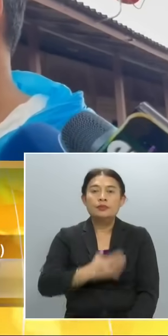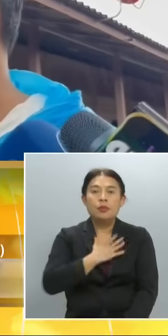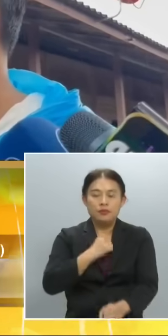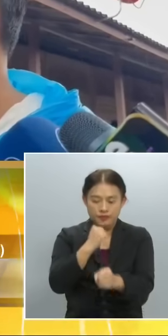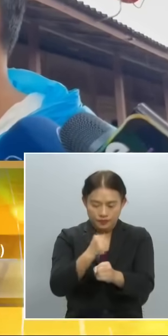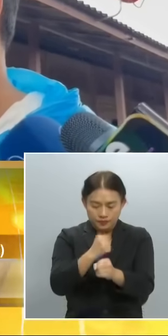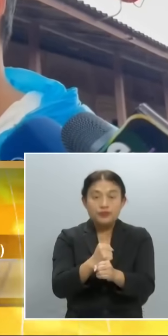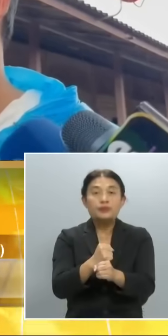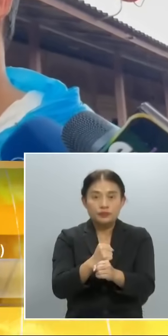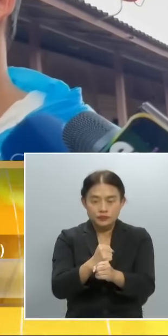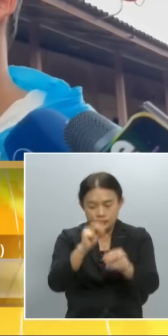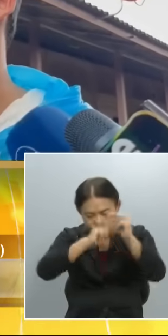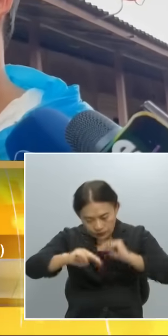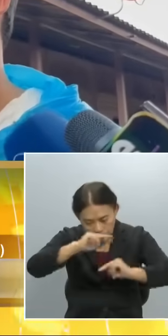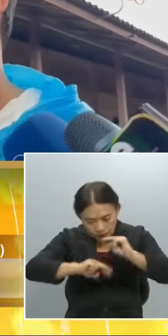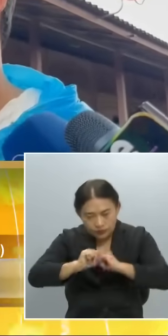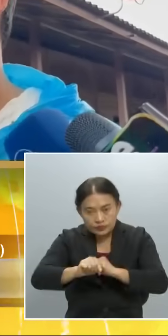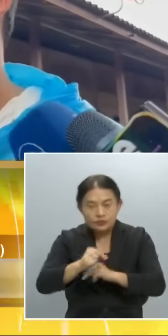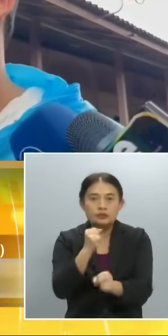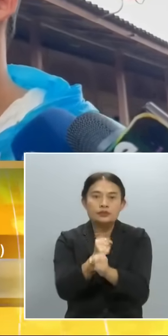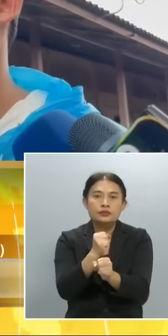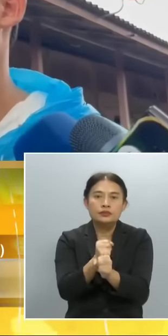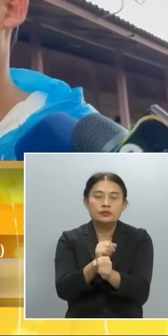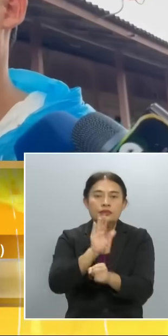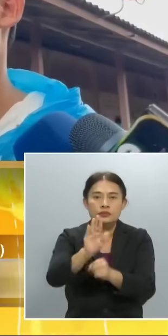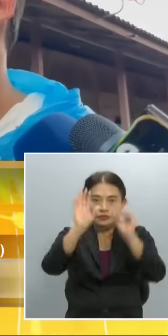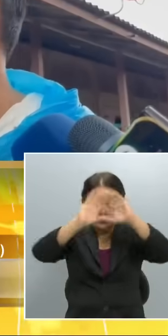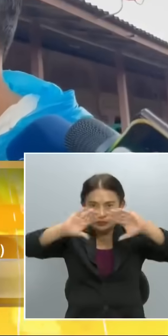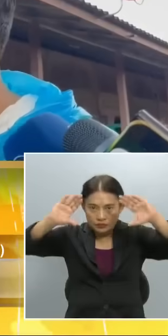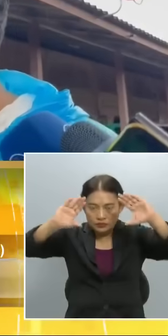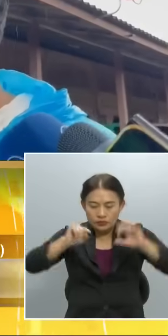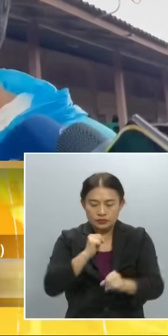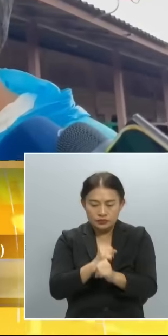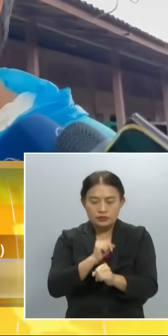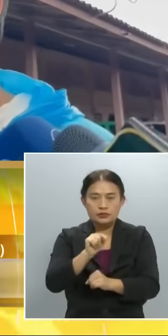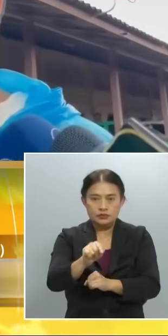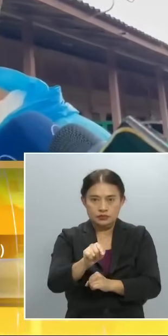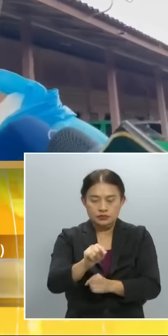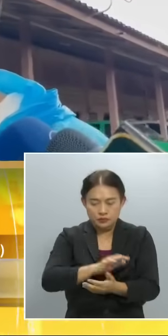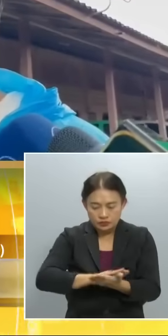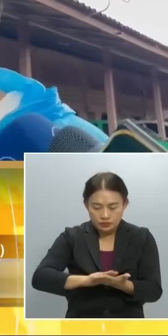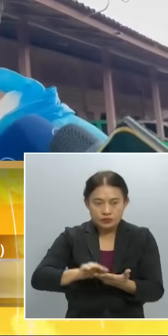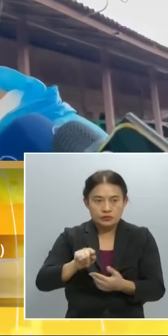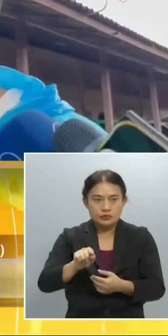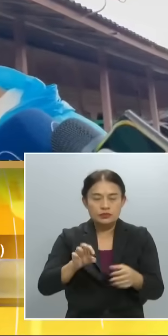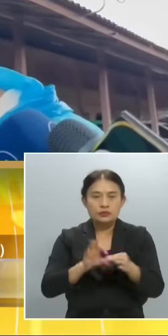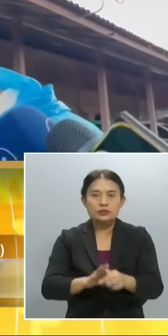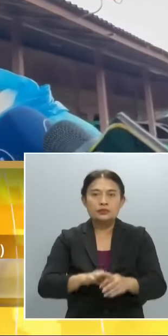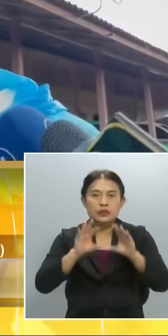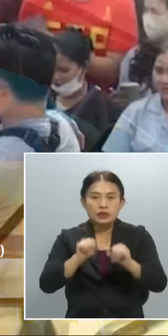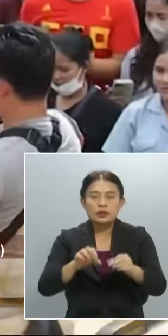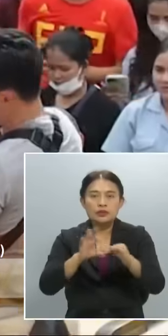ตรวจสอบแล้วก็ถ่วงดุลเพื่อให้การทำงานของรัฐบาลนั้นเป็นไปอย่างบริสุทธิ์ยุติธรรมแล้วก็ปราศจากคอร์รัปชันให้ได้มากที่สุดเท่าที่เป็นไป